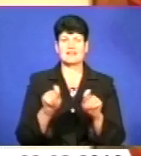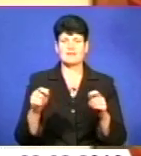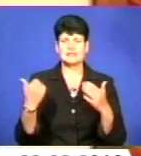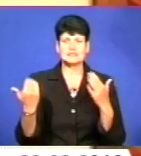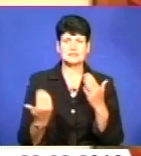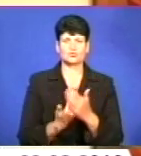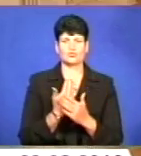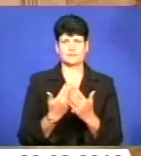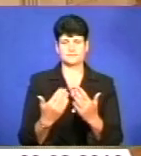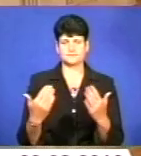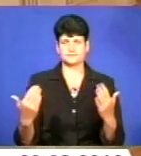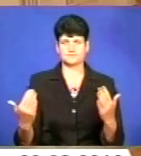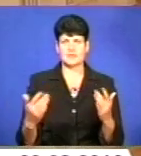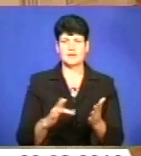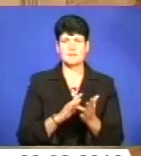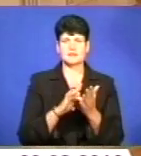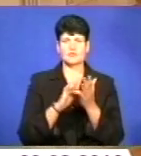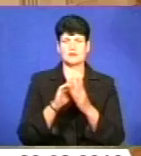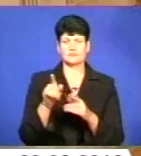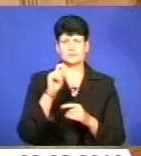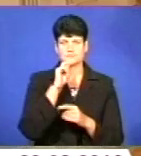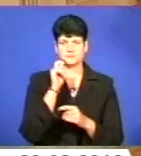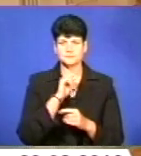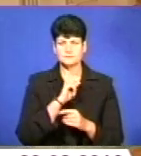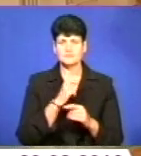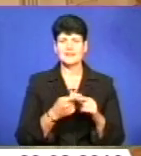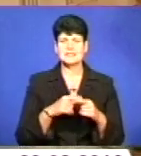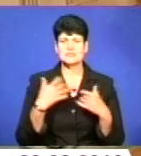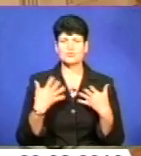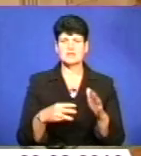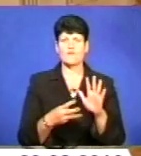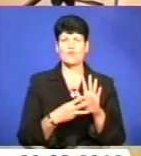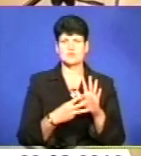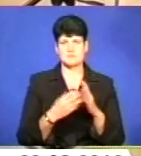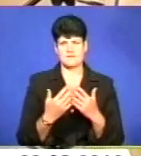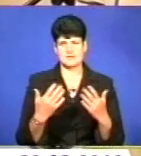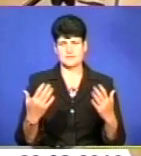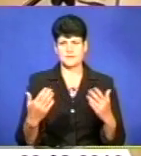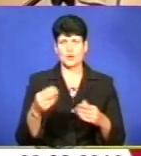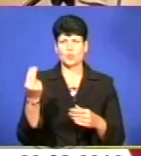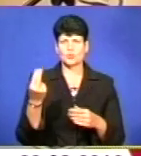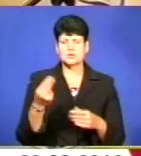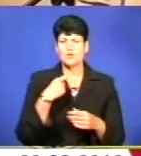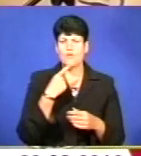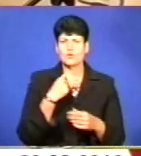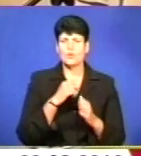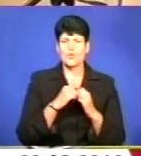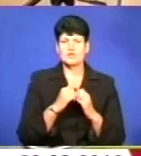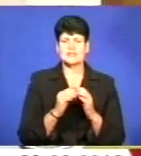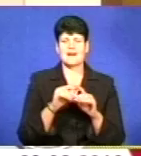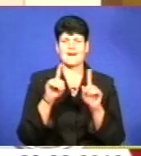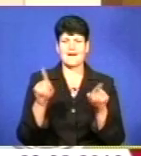експозиції власних робіт. І вони мандруватимуть країною. Це уже 8-ма така виставка. Художник каже, кожна картина йому